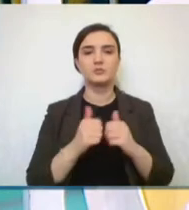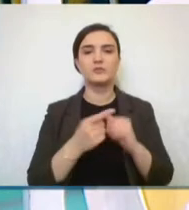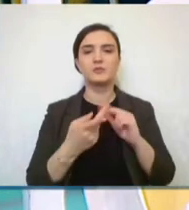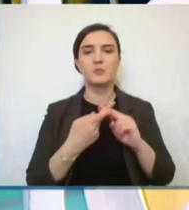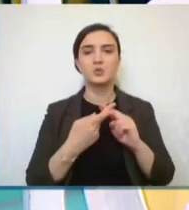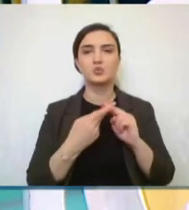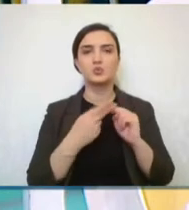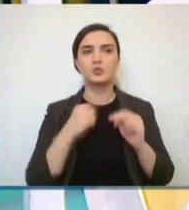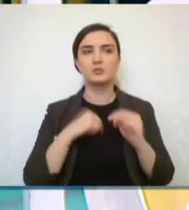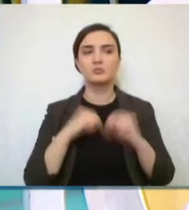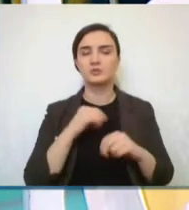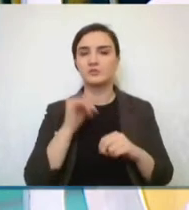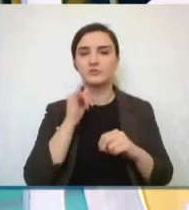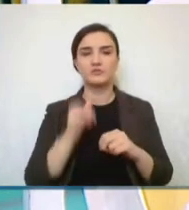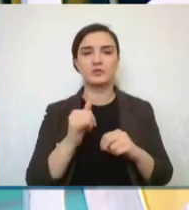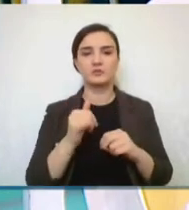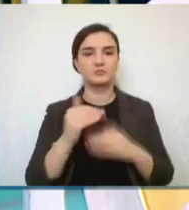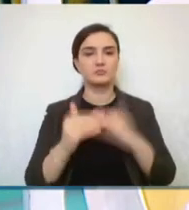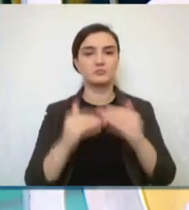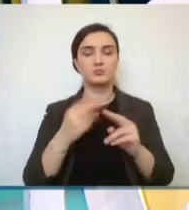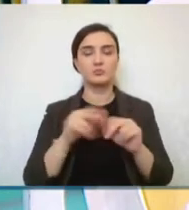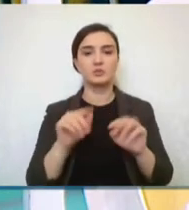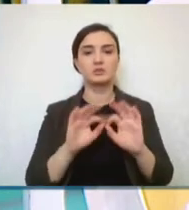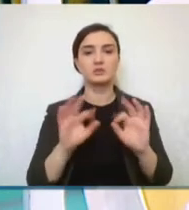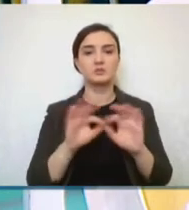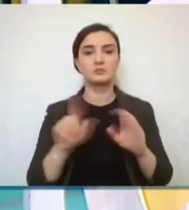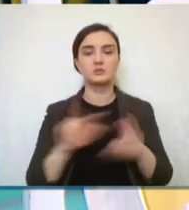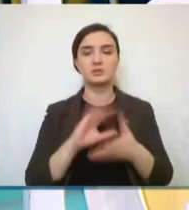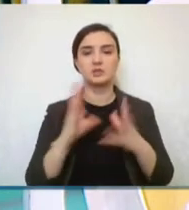ამიტომ აქ არის საუბარი თლიანად განვეწყო